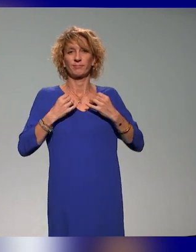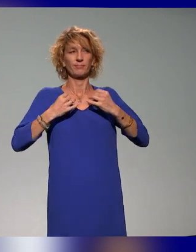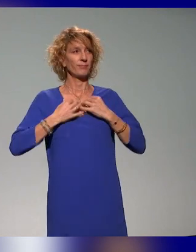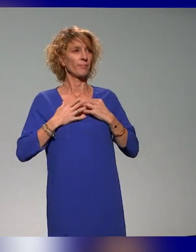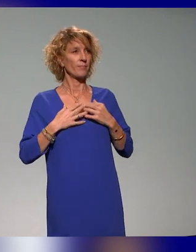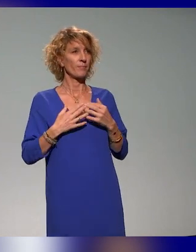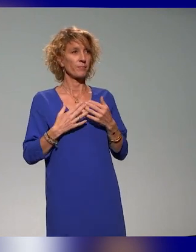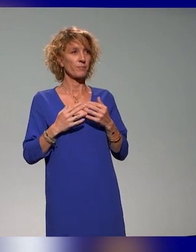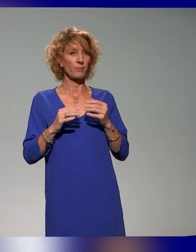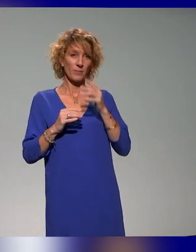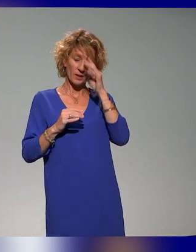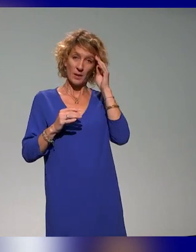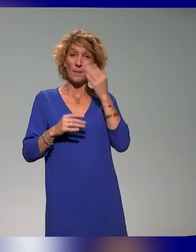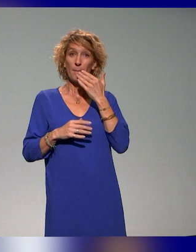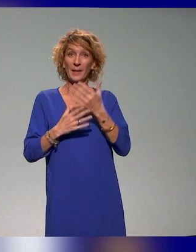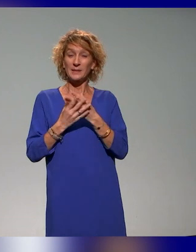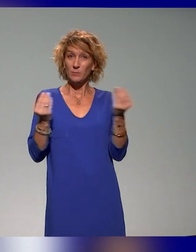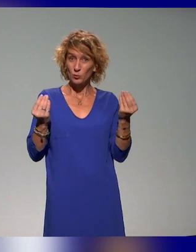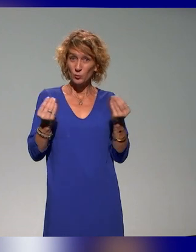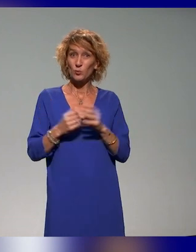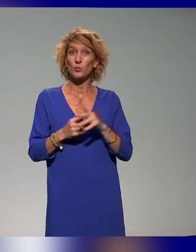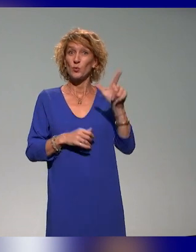Est-ce que je peux passer... Merci beaucoup, Woody,